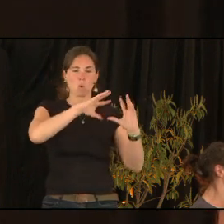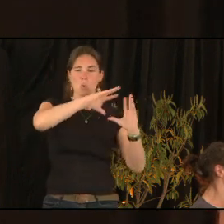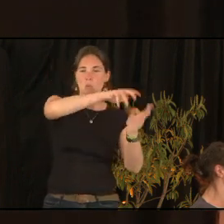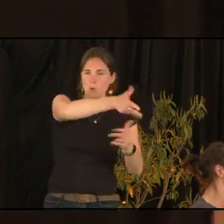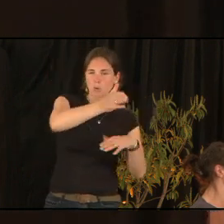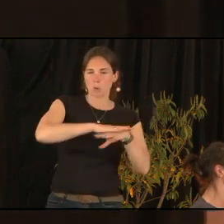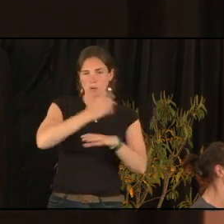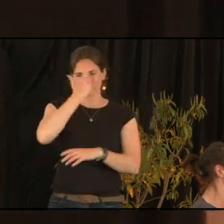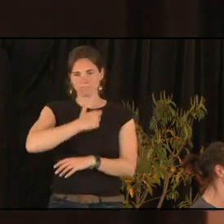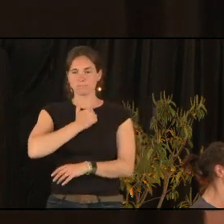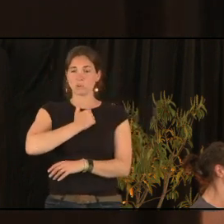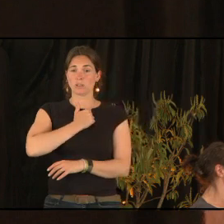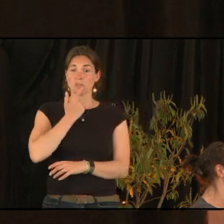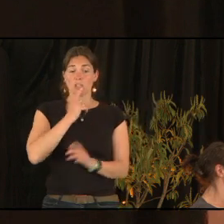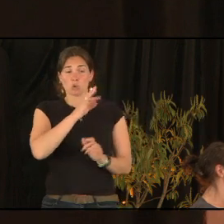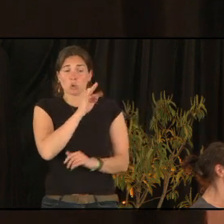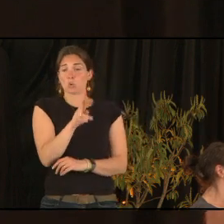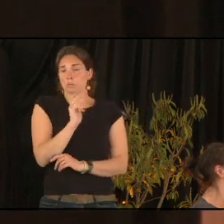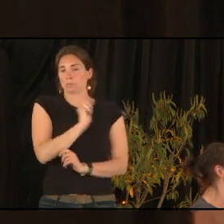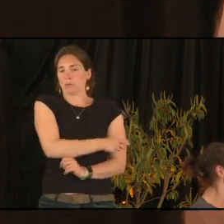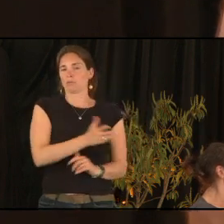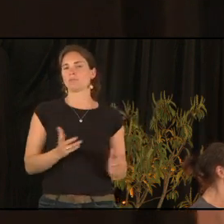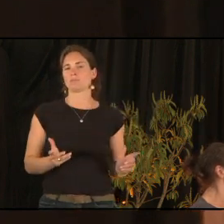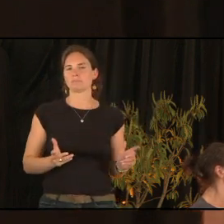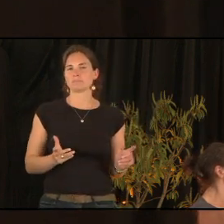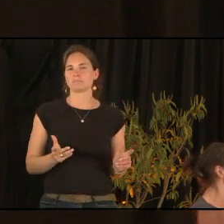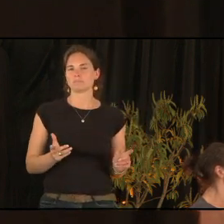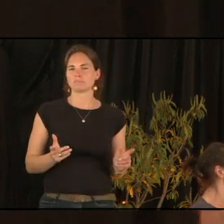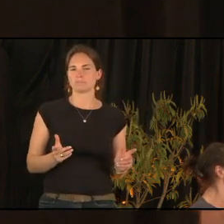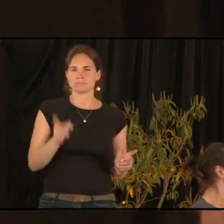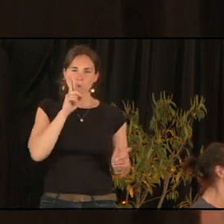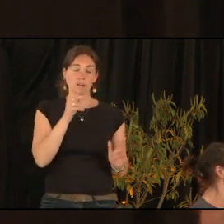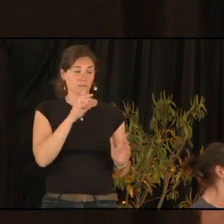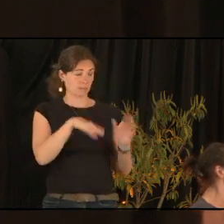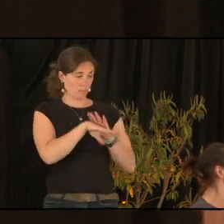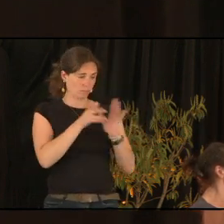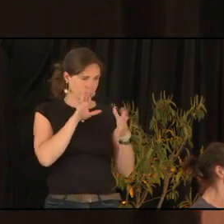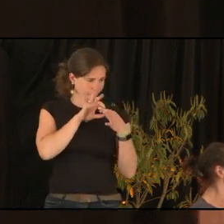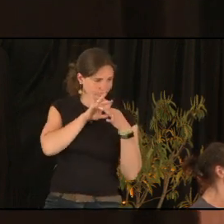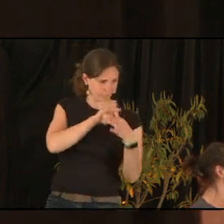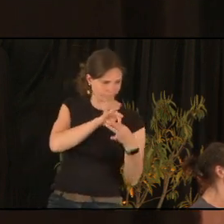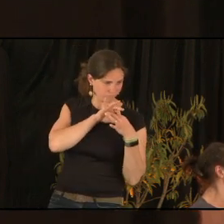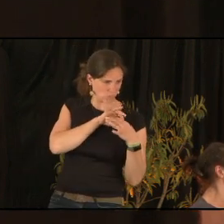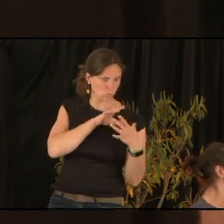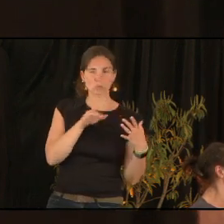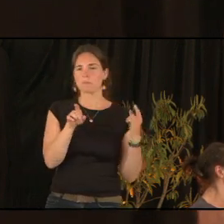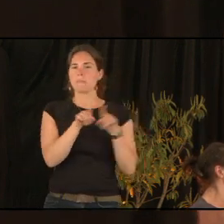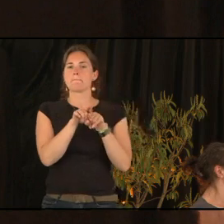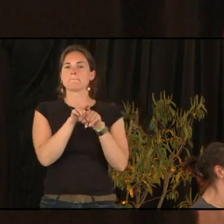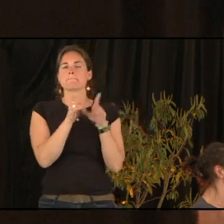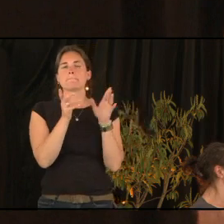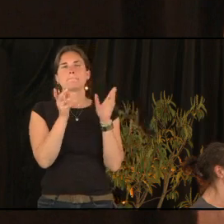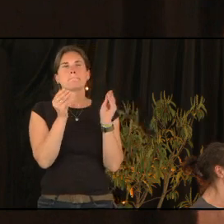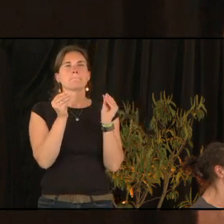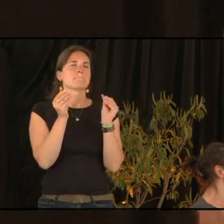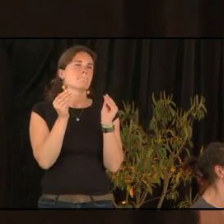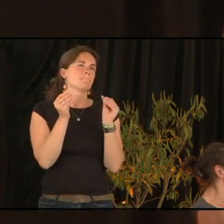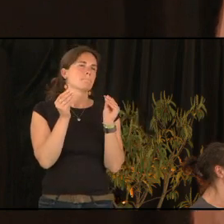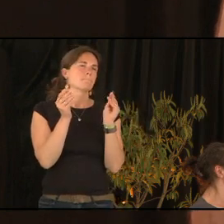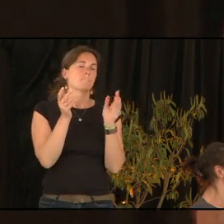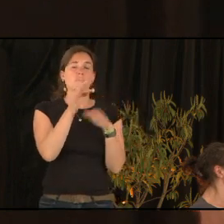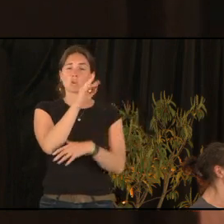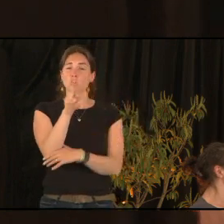va dire, la fin de l'épique, et je le racontais un peu comme un personnage à la troisième personne, de manière assez classique. Et